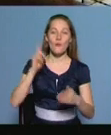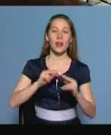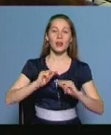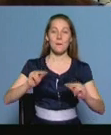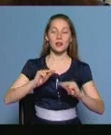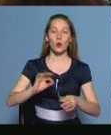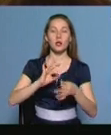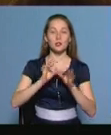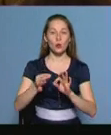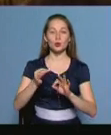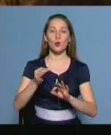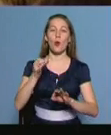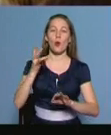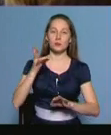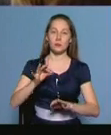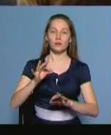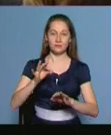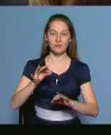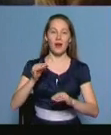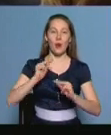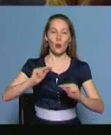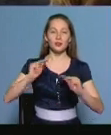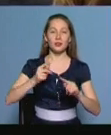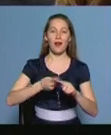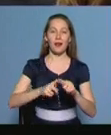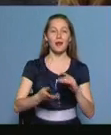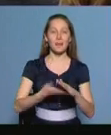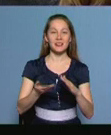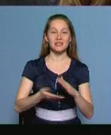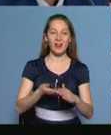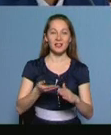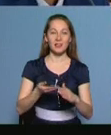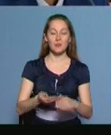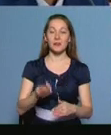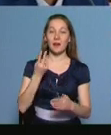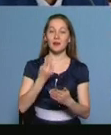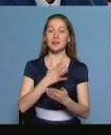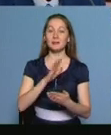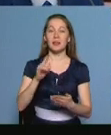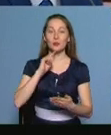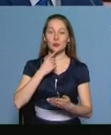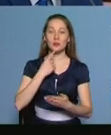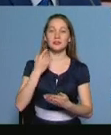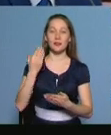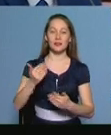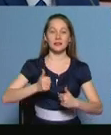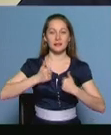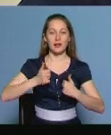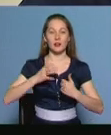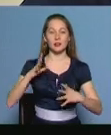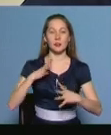но интересную профессию – учитель, считают скорее призванием. Несмотря на трудности, стараются быть на одной волне с современными